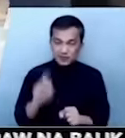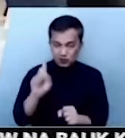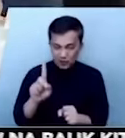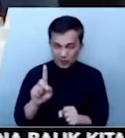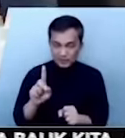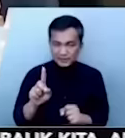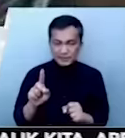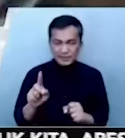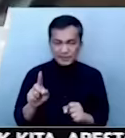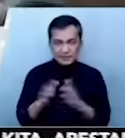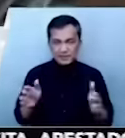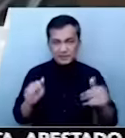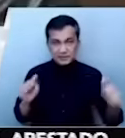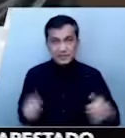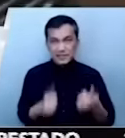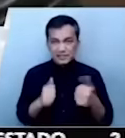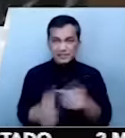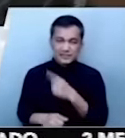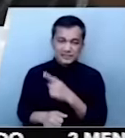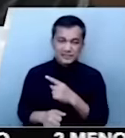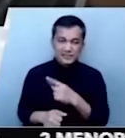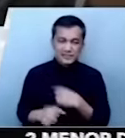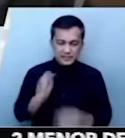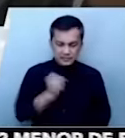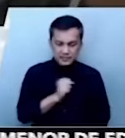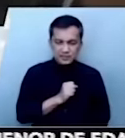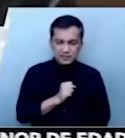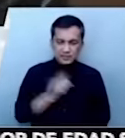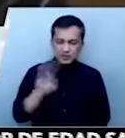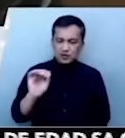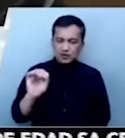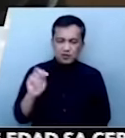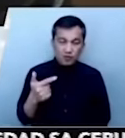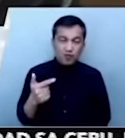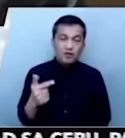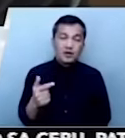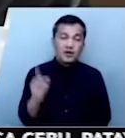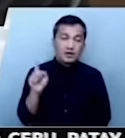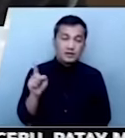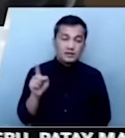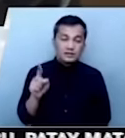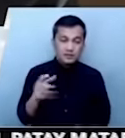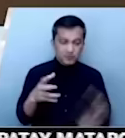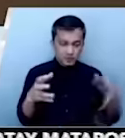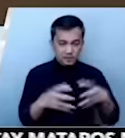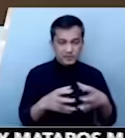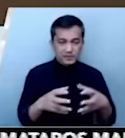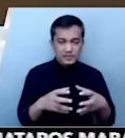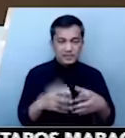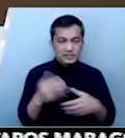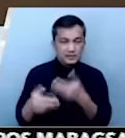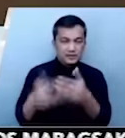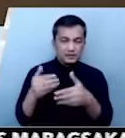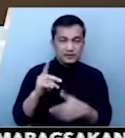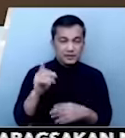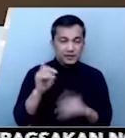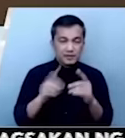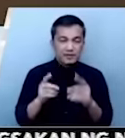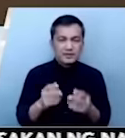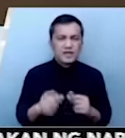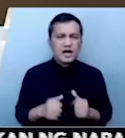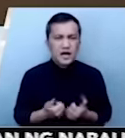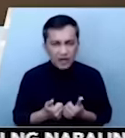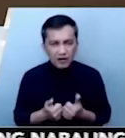malaking hamon daw para kay Senator Bong Revilla Jr. at sa bumubuo ng serye kung paano